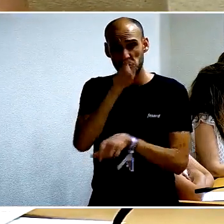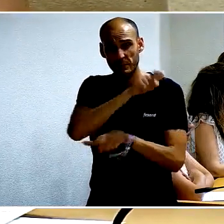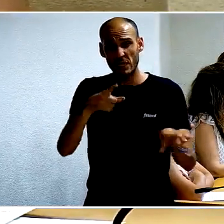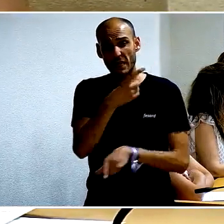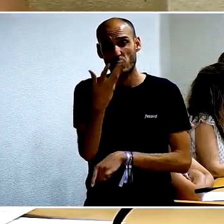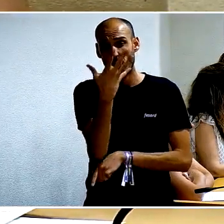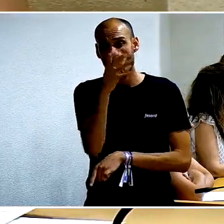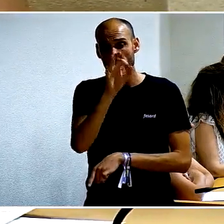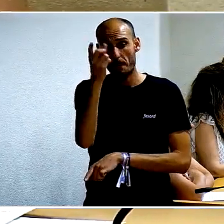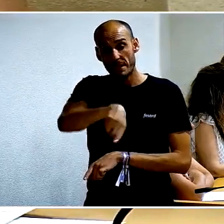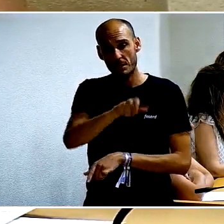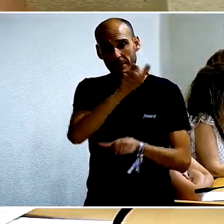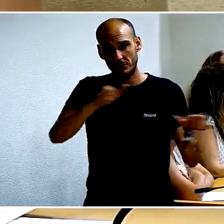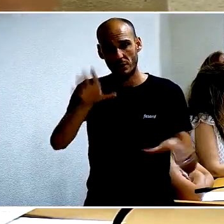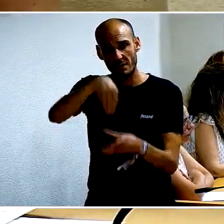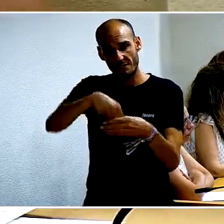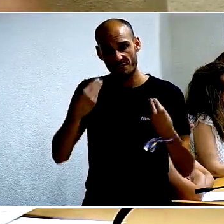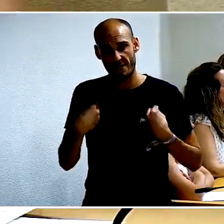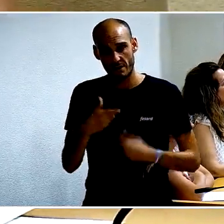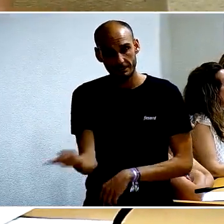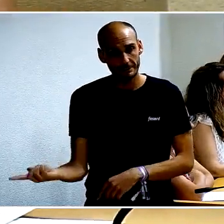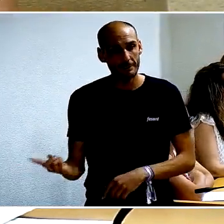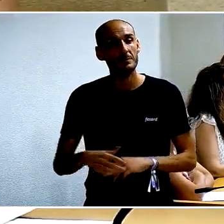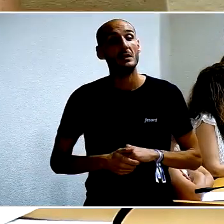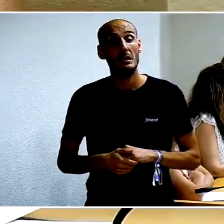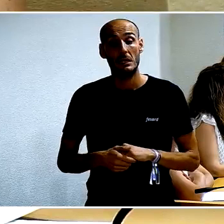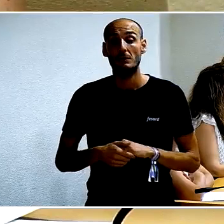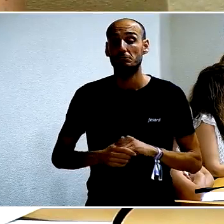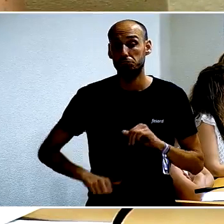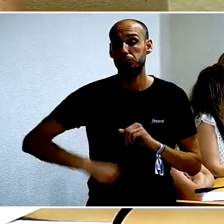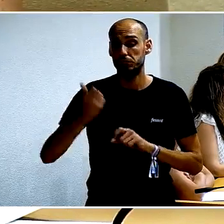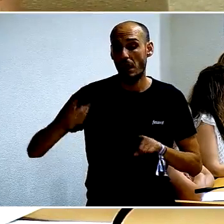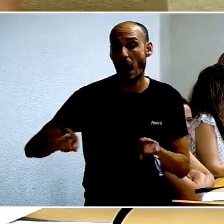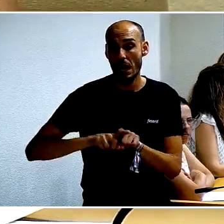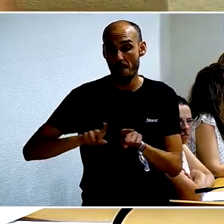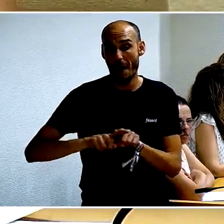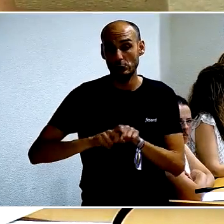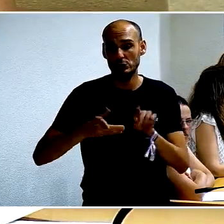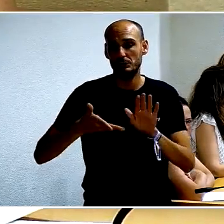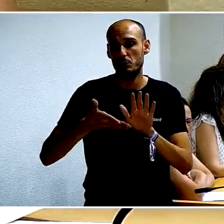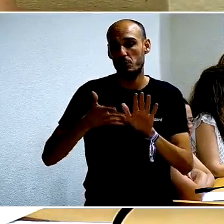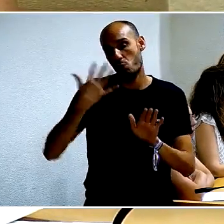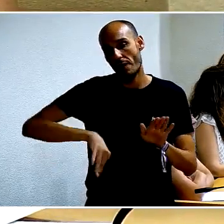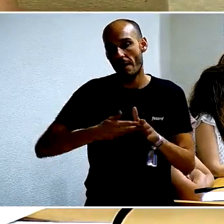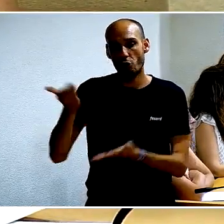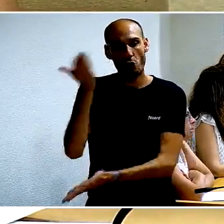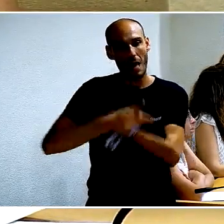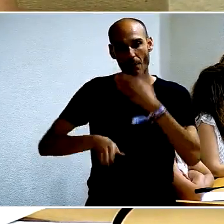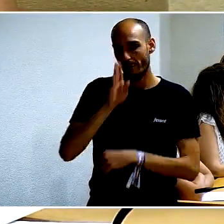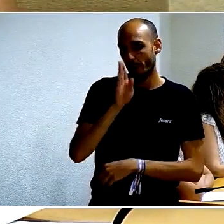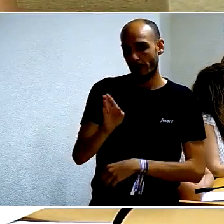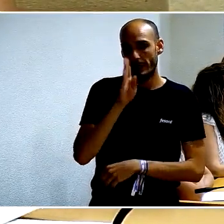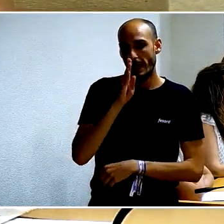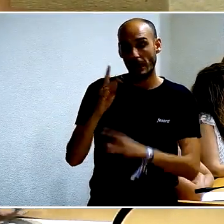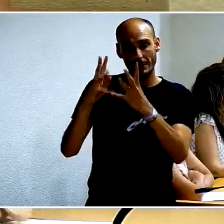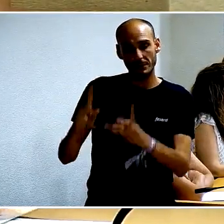saharauis. L'agermanament permetrà que establim una col·laboració directa entre dues administracions. Les